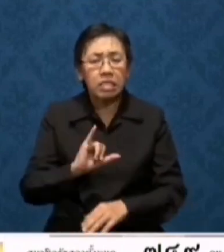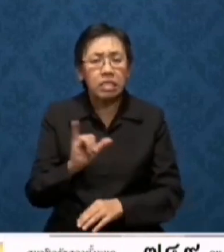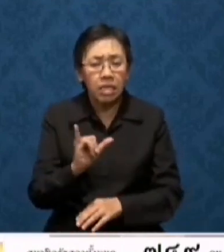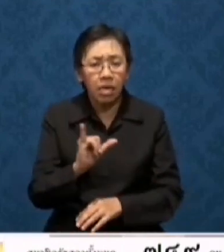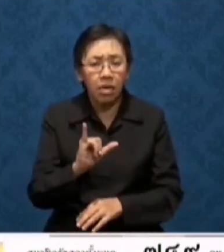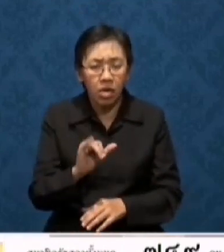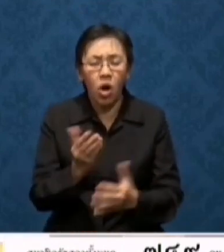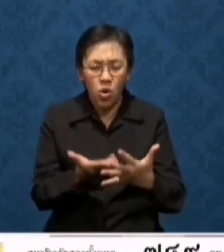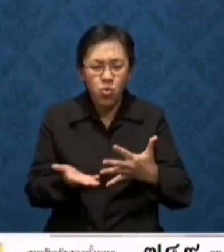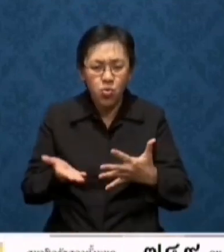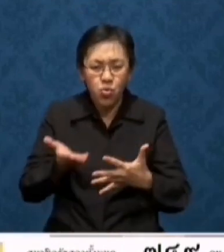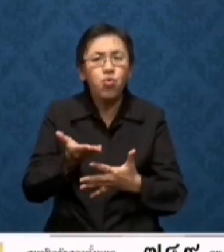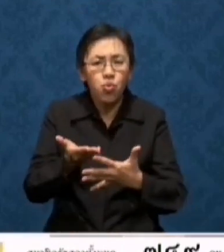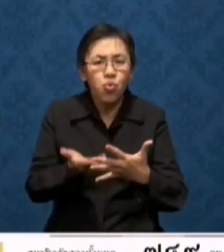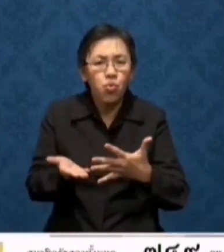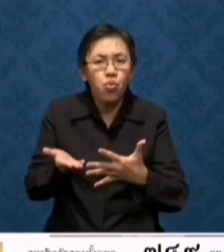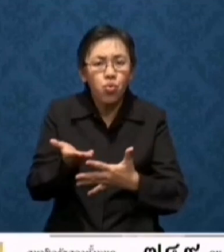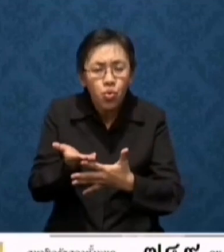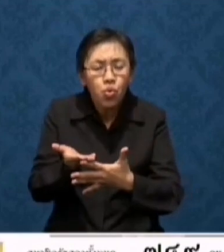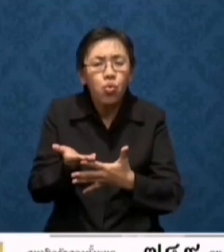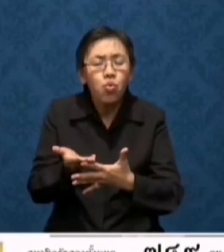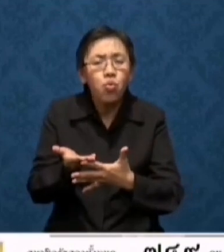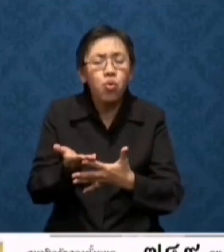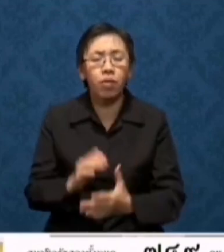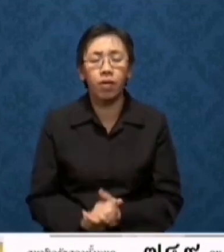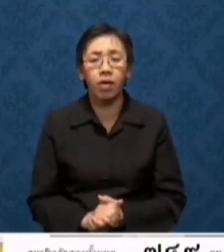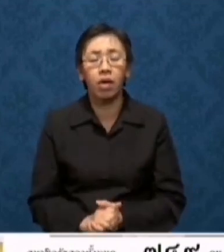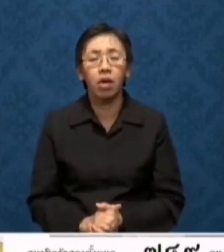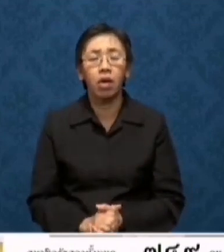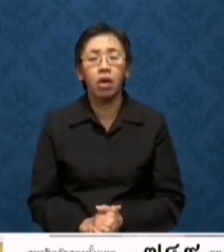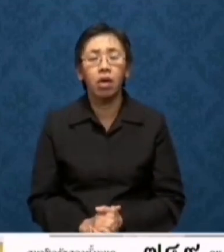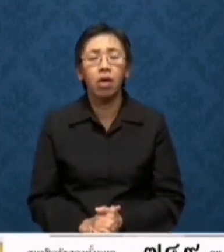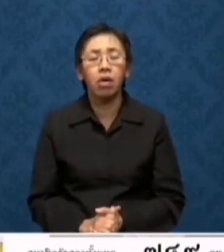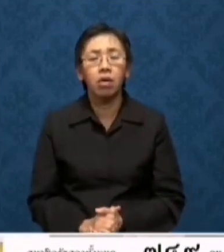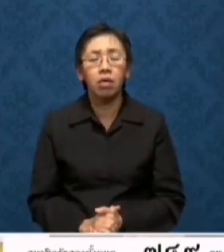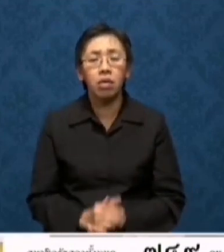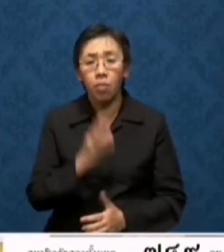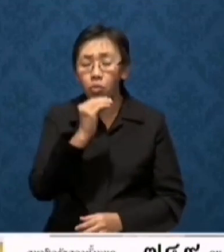ในระหว่างกระบวนการซึ่ถ้าพูกอย่ตรงไปตงมา